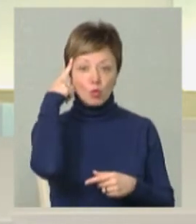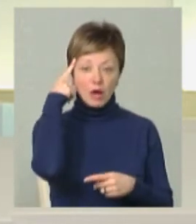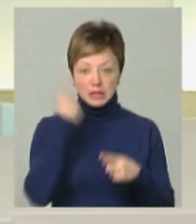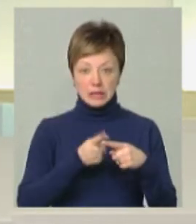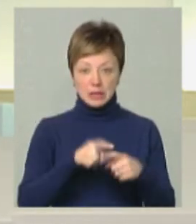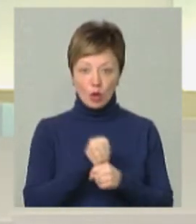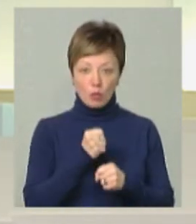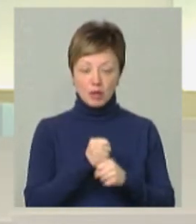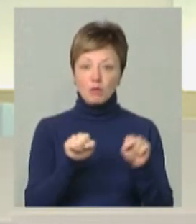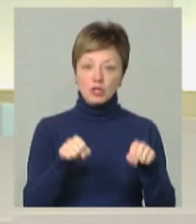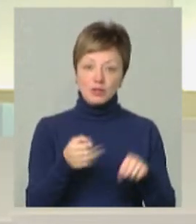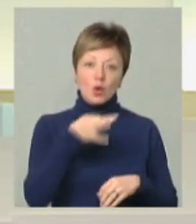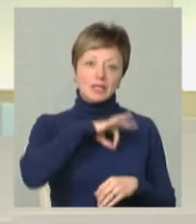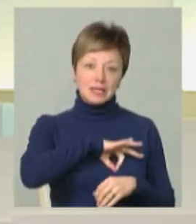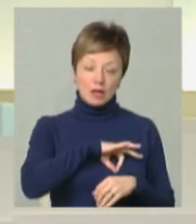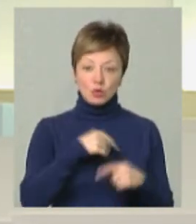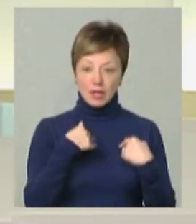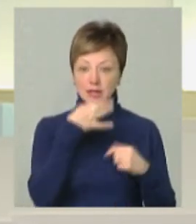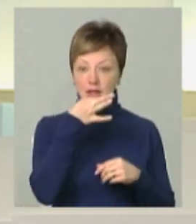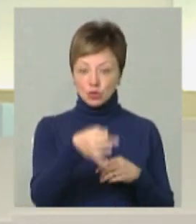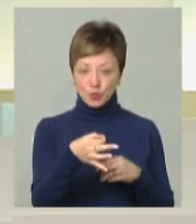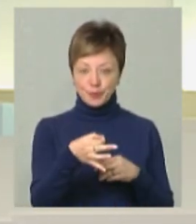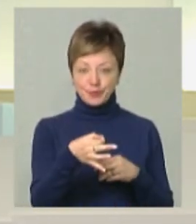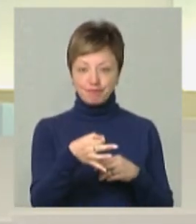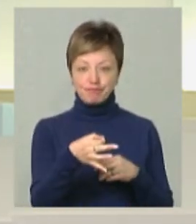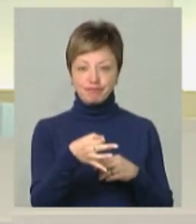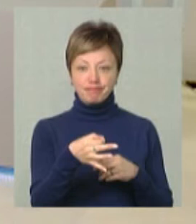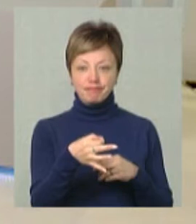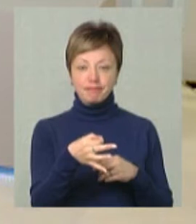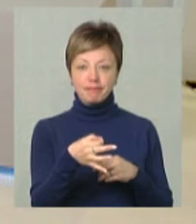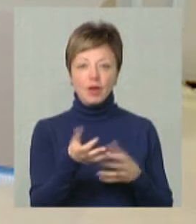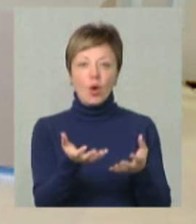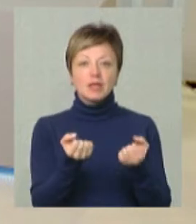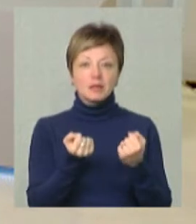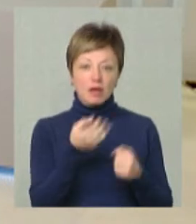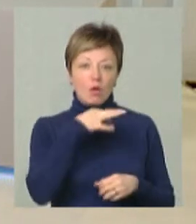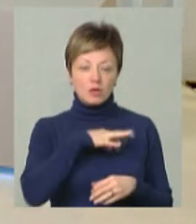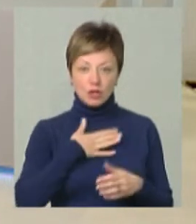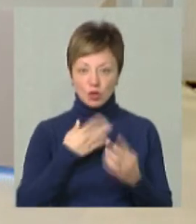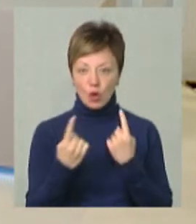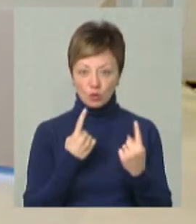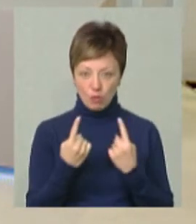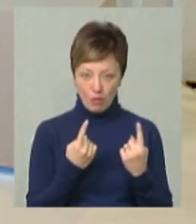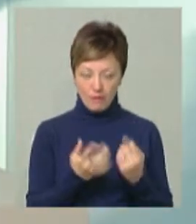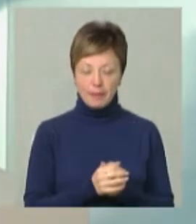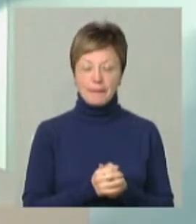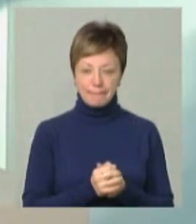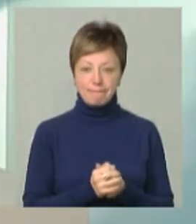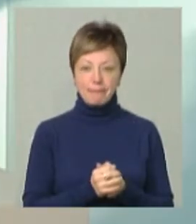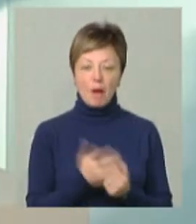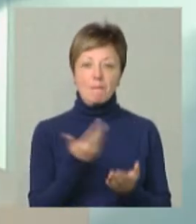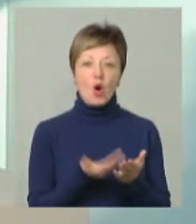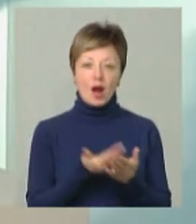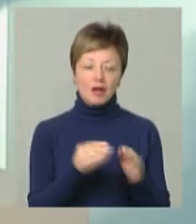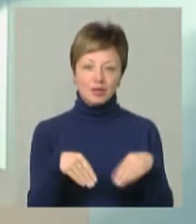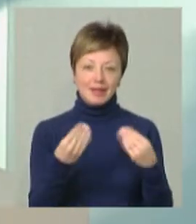робити, можливо, скористалися тим, що я зараз скажу, і якусь користь отримають від нашої розмови, дієву. Пораду